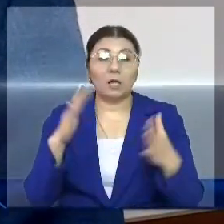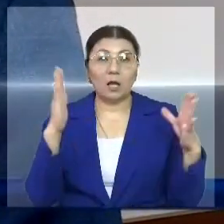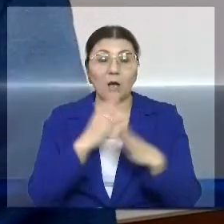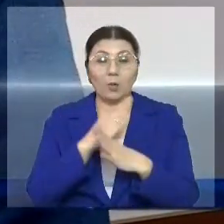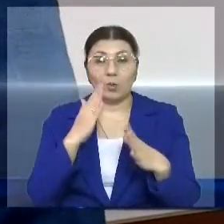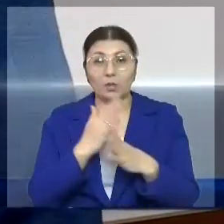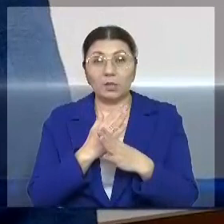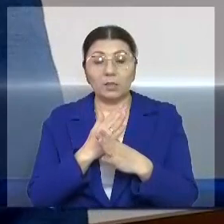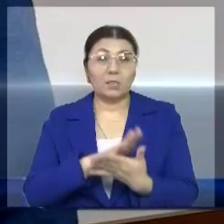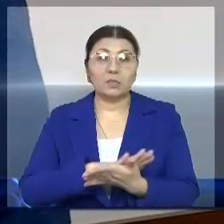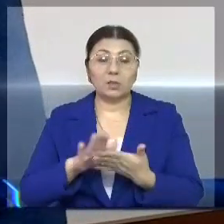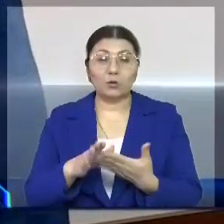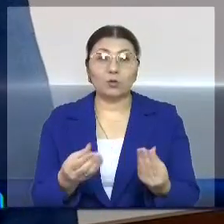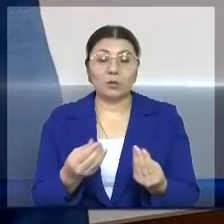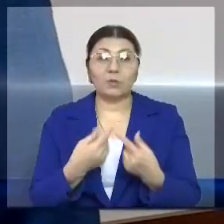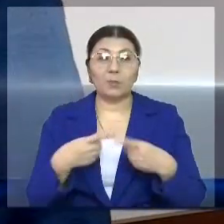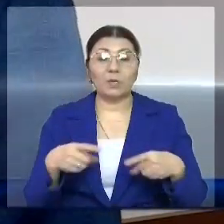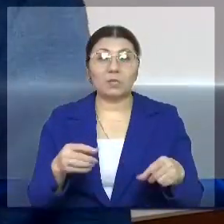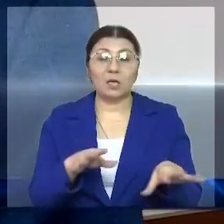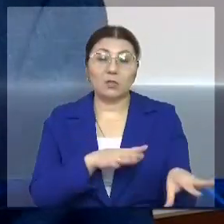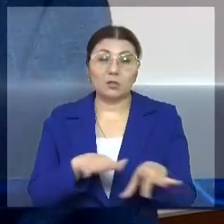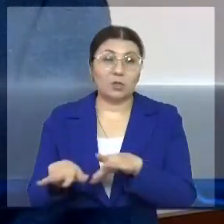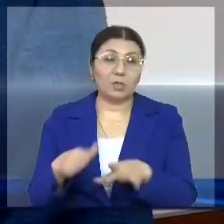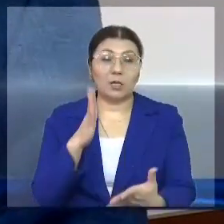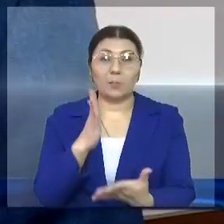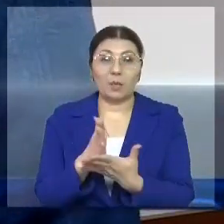заттарды төмендету, сонымен қатар басқа да шаралардың бәрі қосылды.